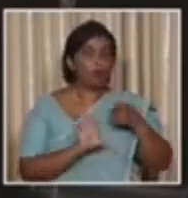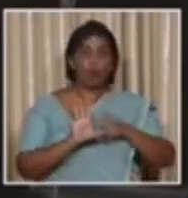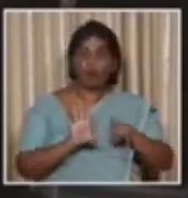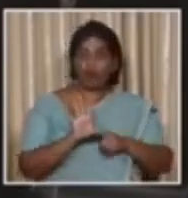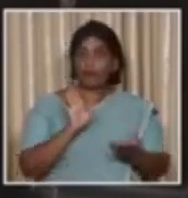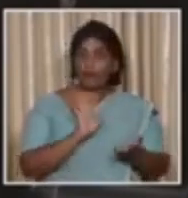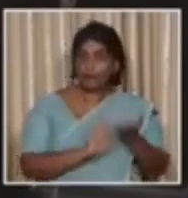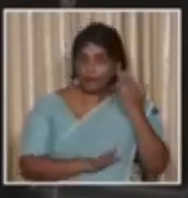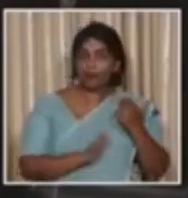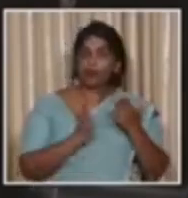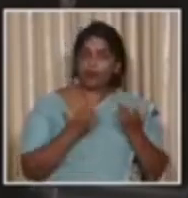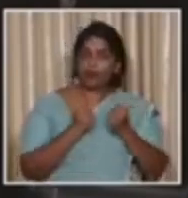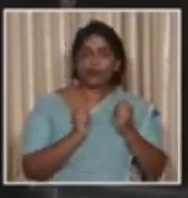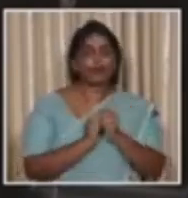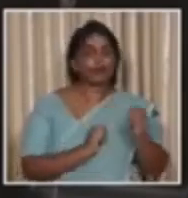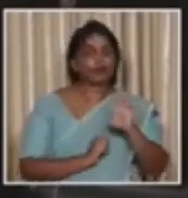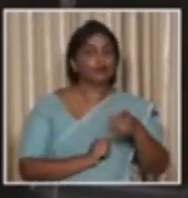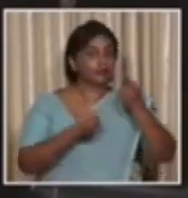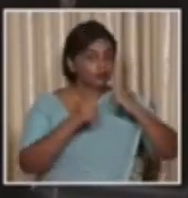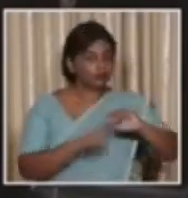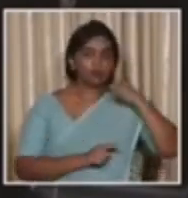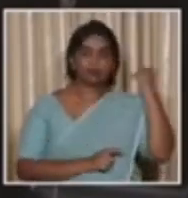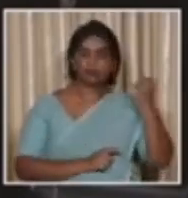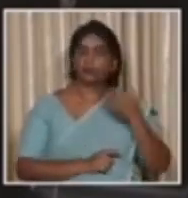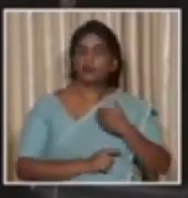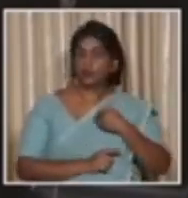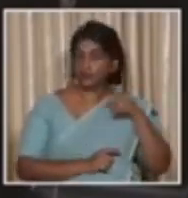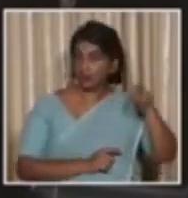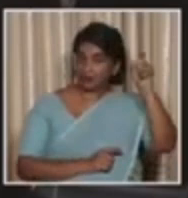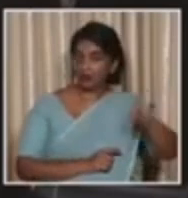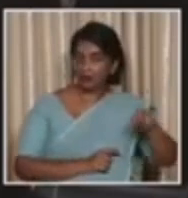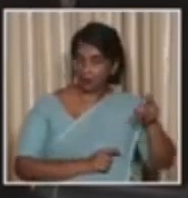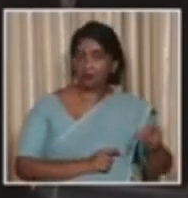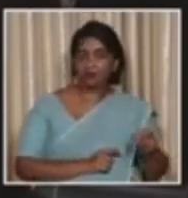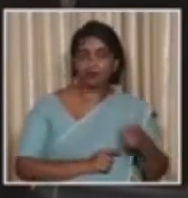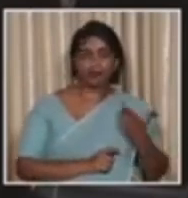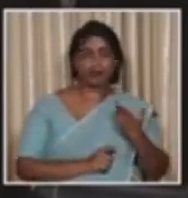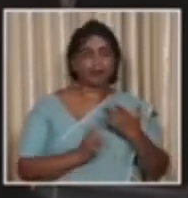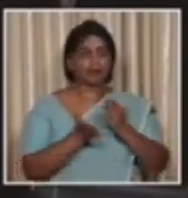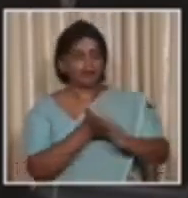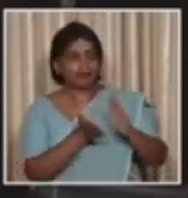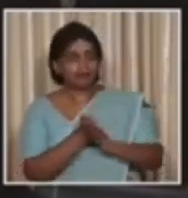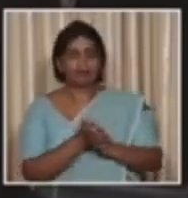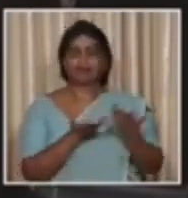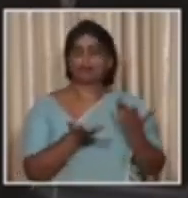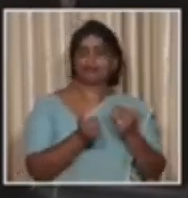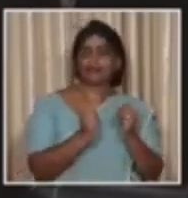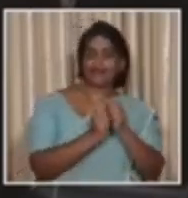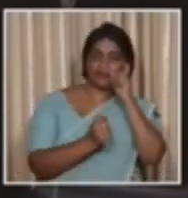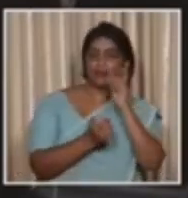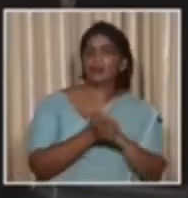වැඩි කරන්න ඕන කරන කටයුත්ත අපි කරනවා. දොර ඔබතුමී ඊළඟ කතාව අපි මේ අයව කෙයාටේකර්ස්ලා විදියට, එහෙම නැත්නම් සාතු සේවකයන්